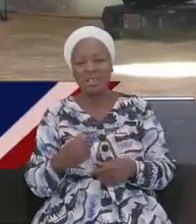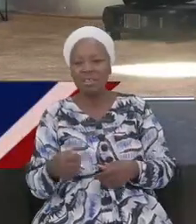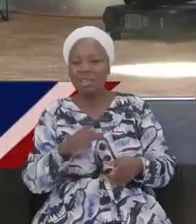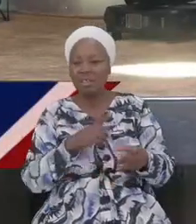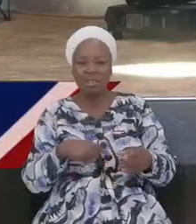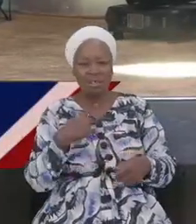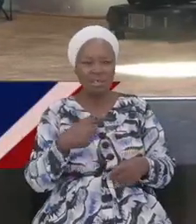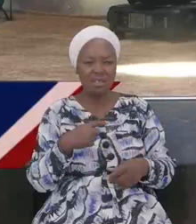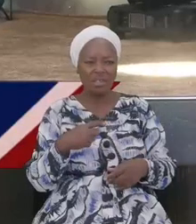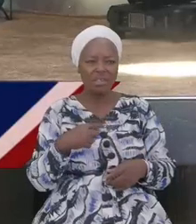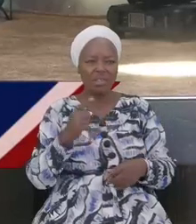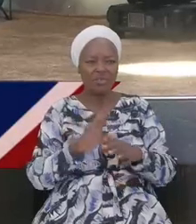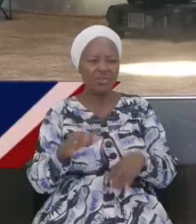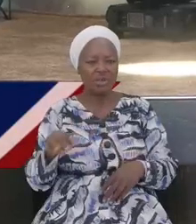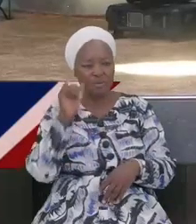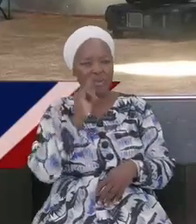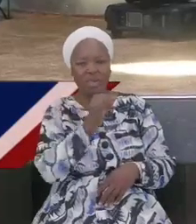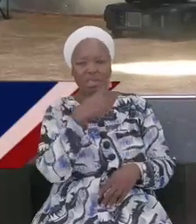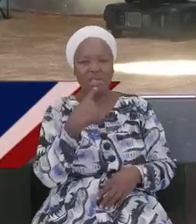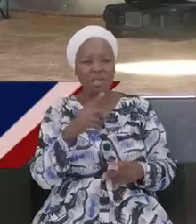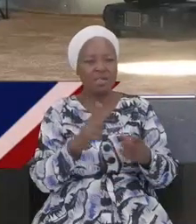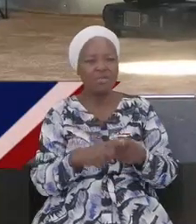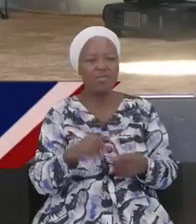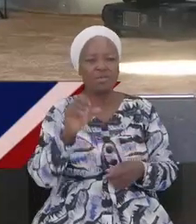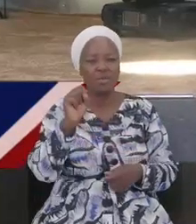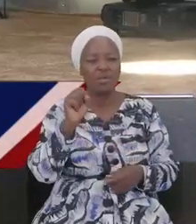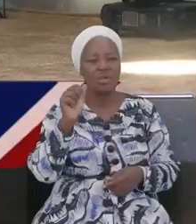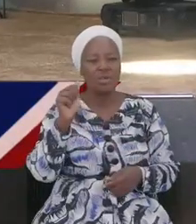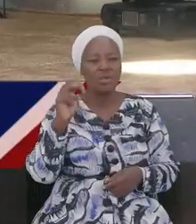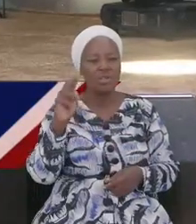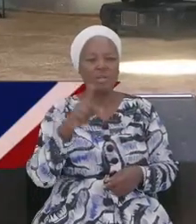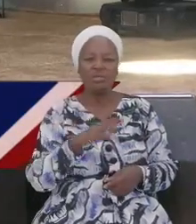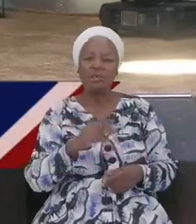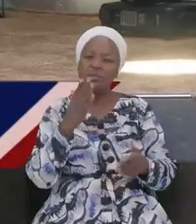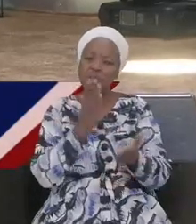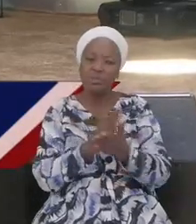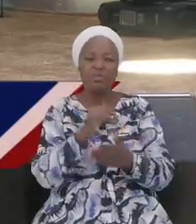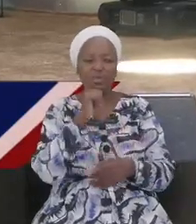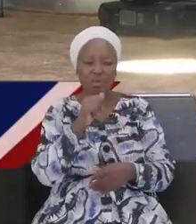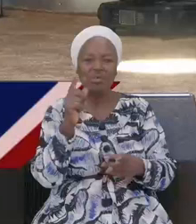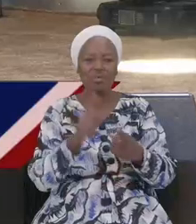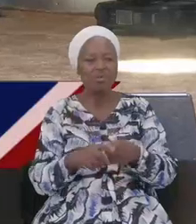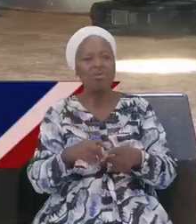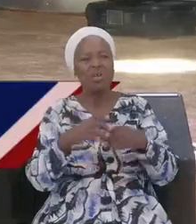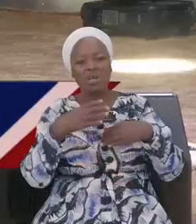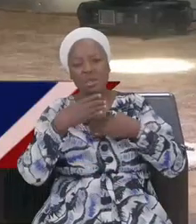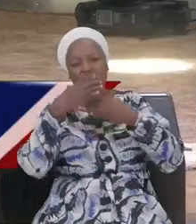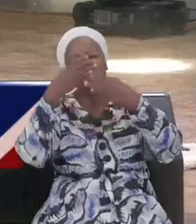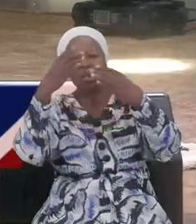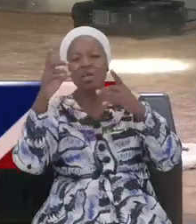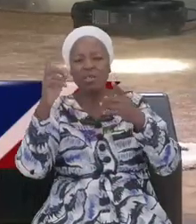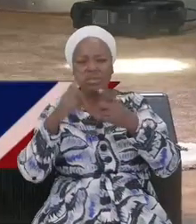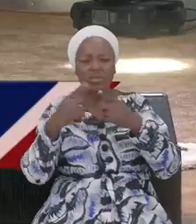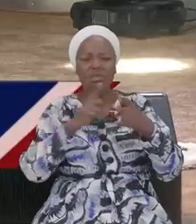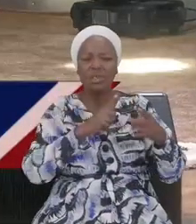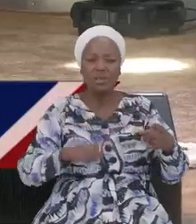ont envoyé chercher Samuel. Les enfants d'Israël ont cherché. Envoie-il dire à Samuel, ne cesse point de crier